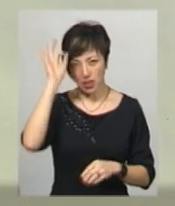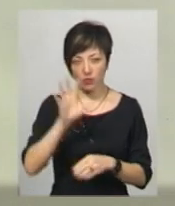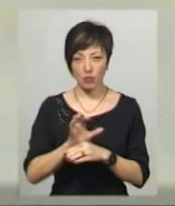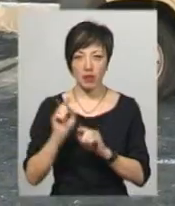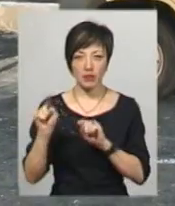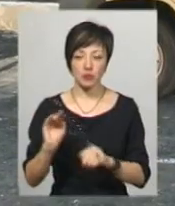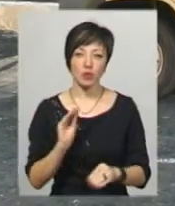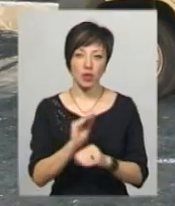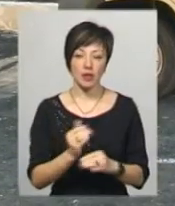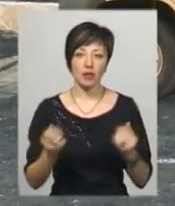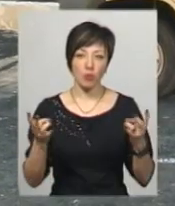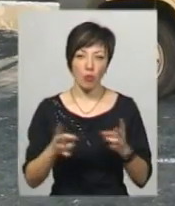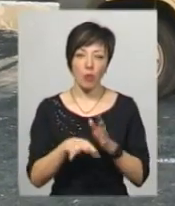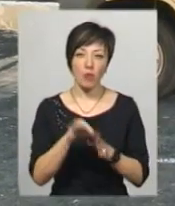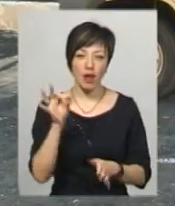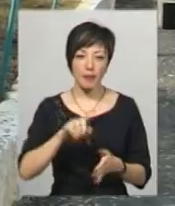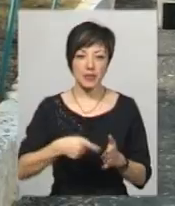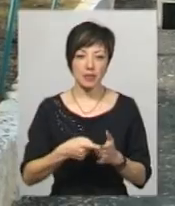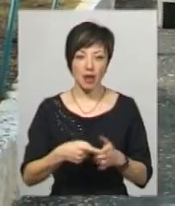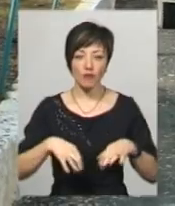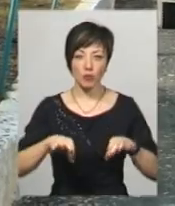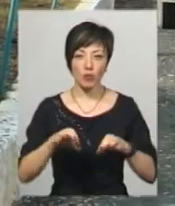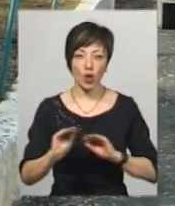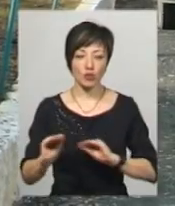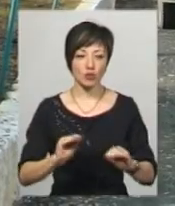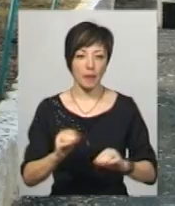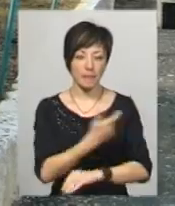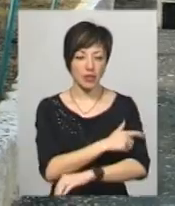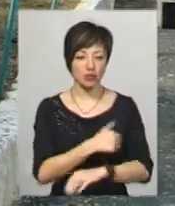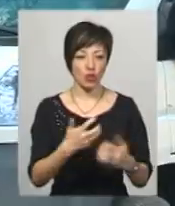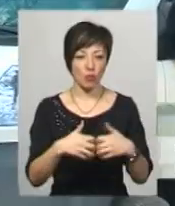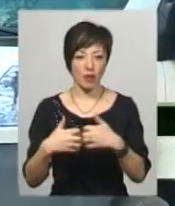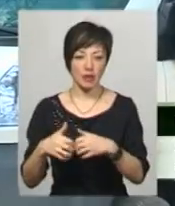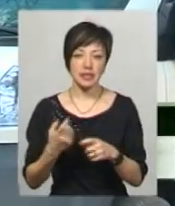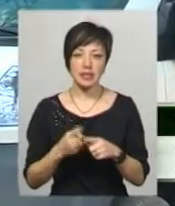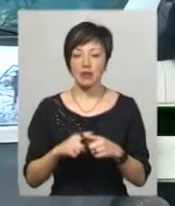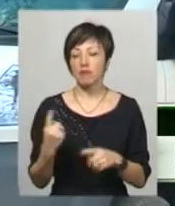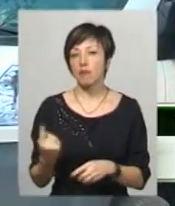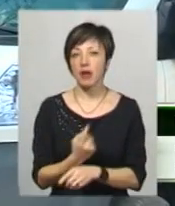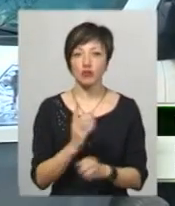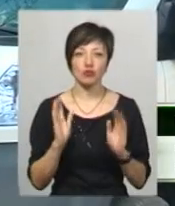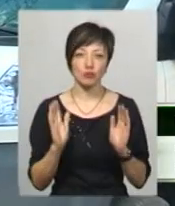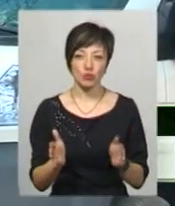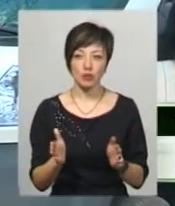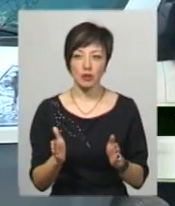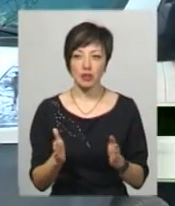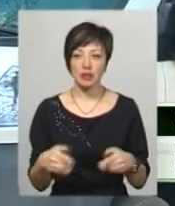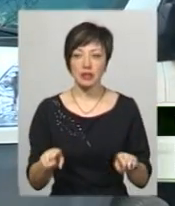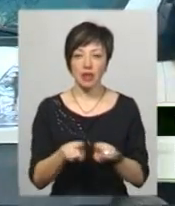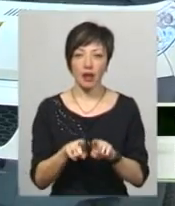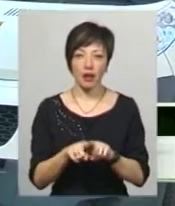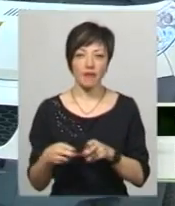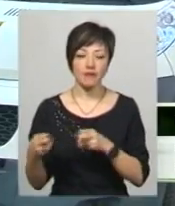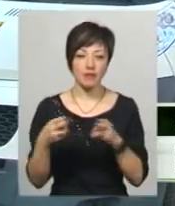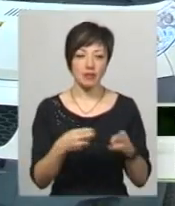там. Та додає, для цього обрали міський автомобіль, аби в ньому розташувати медичне обладнання. Це вперше буде такий